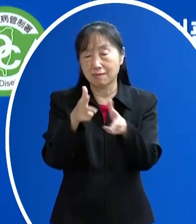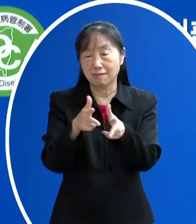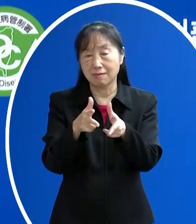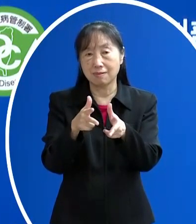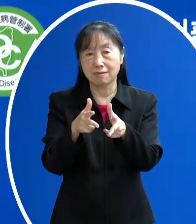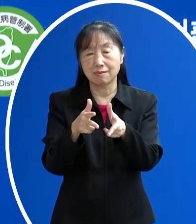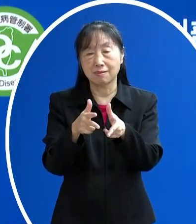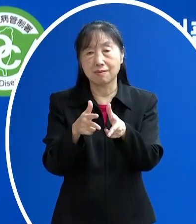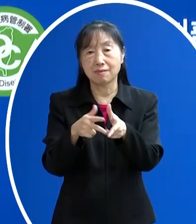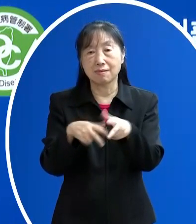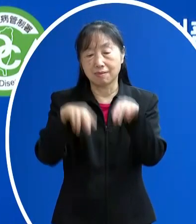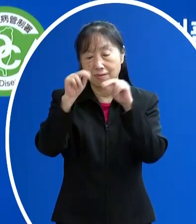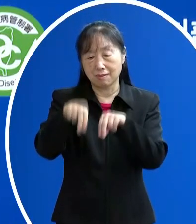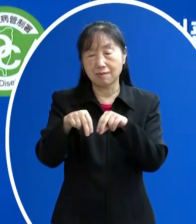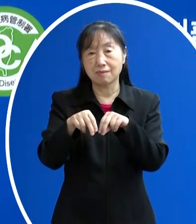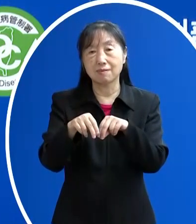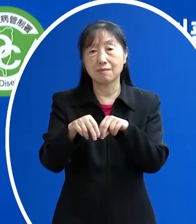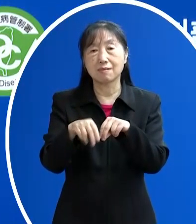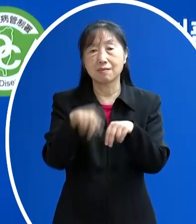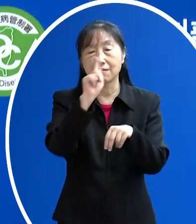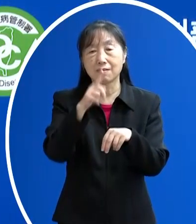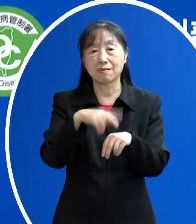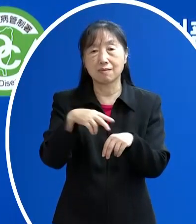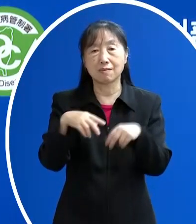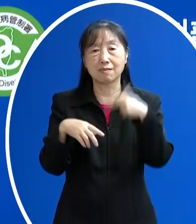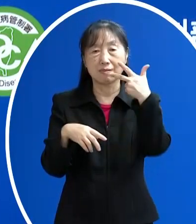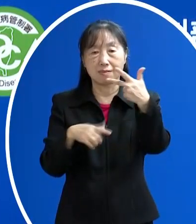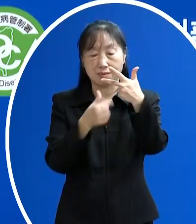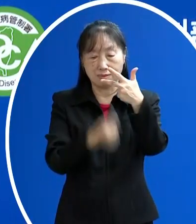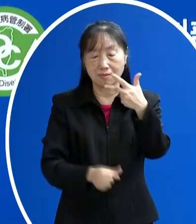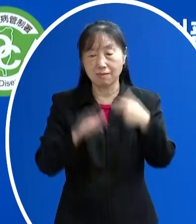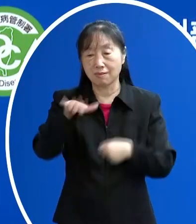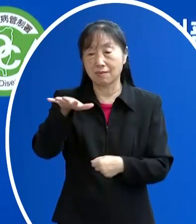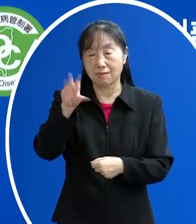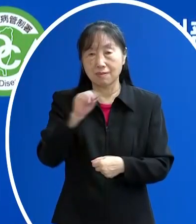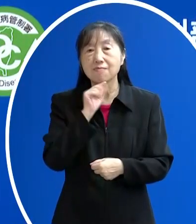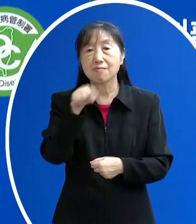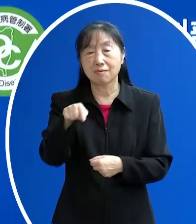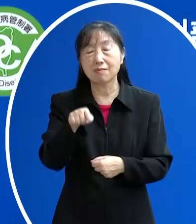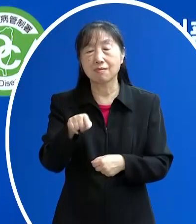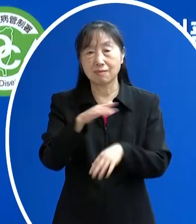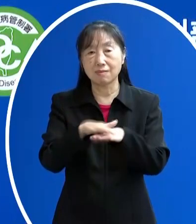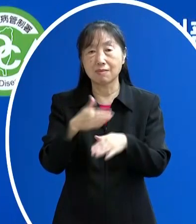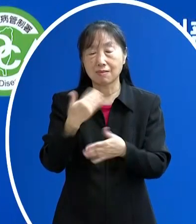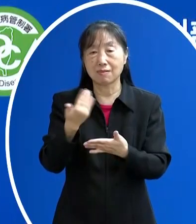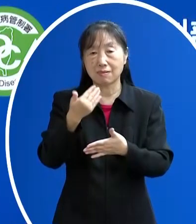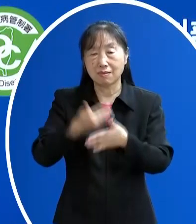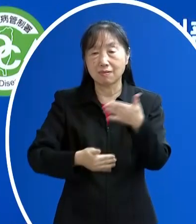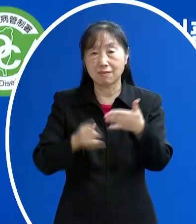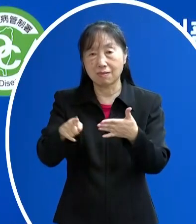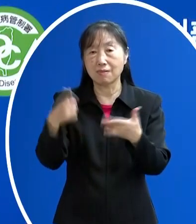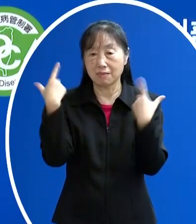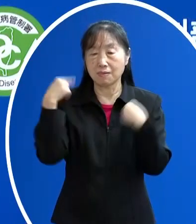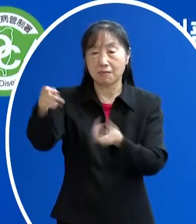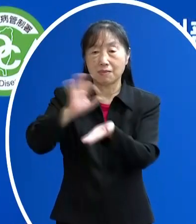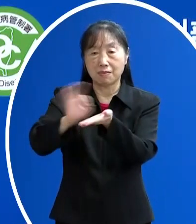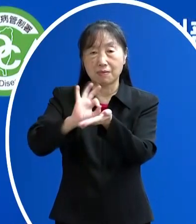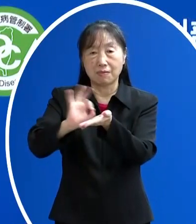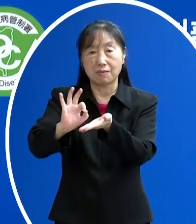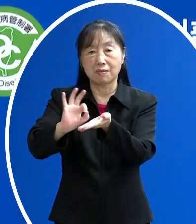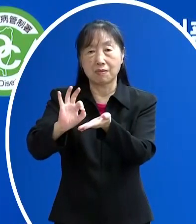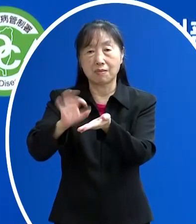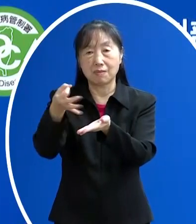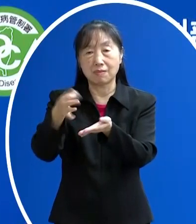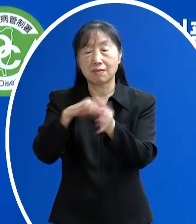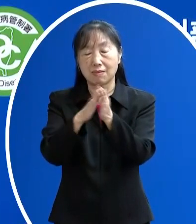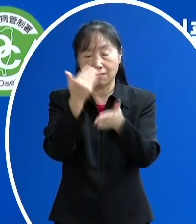的这个契约的这个所谓的 7.5 亿，那当然会扣除一些他我们认可的他已经花费的费用之后，那